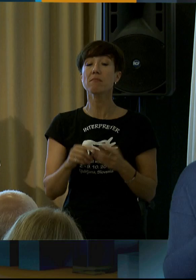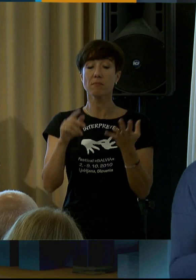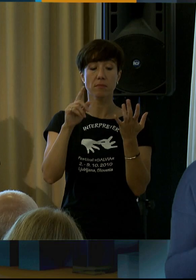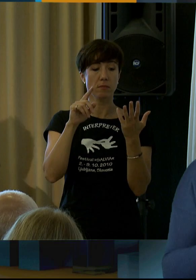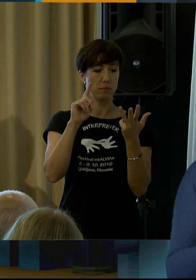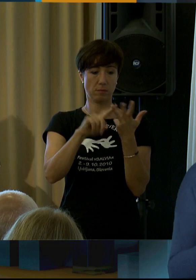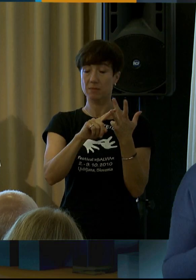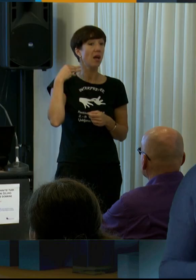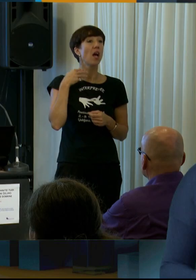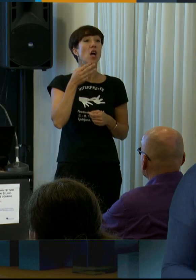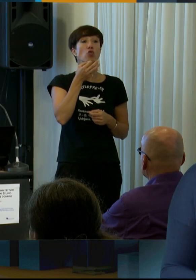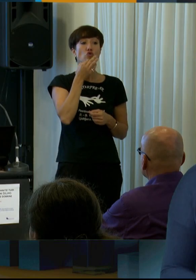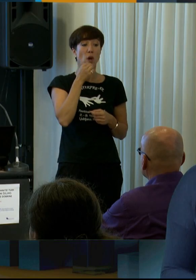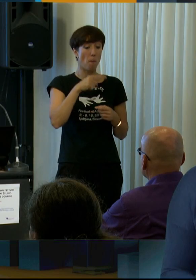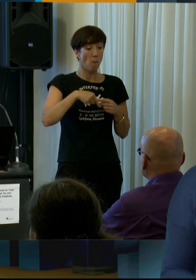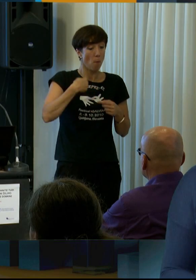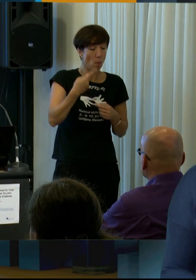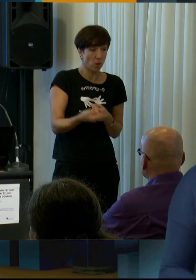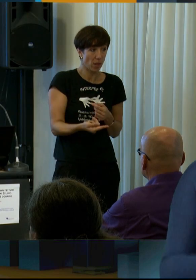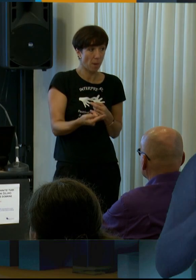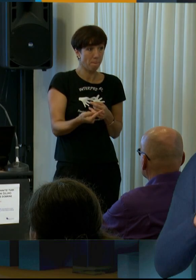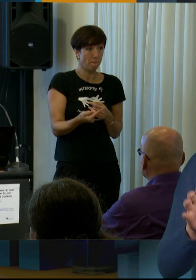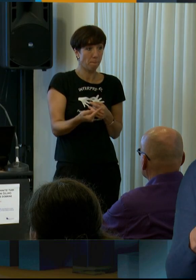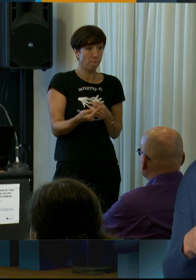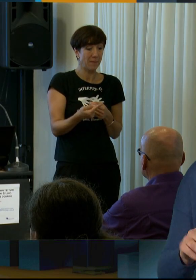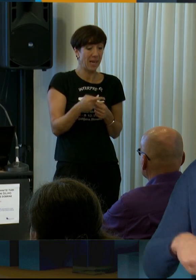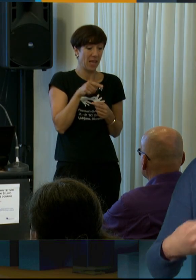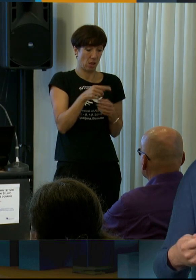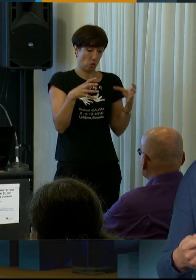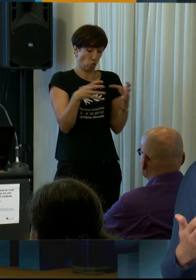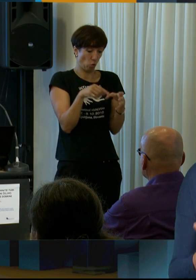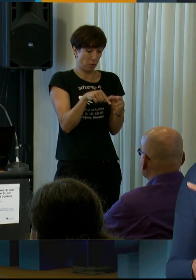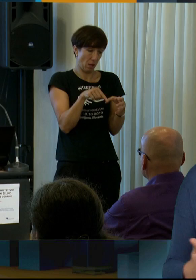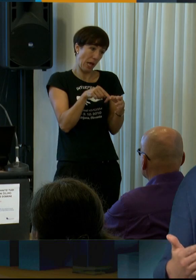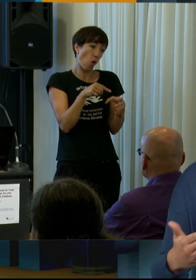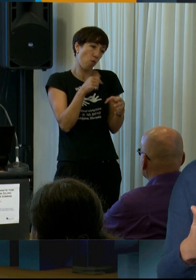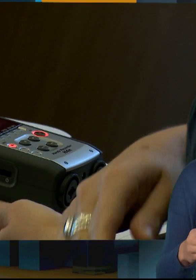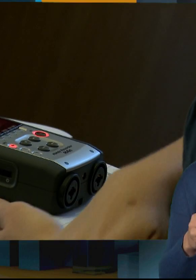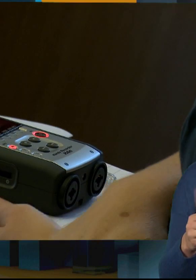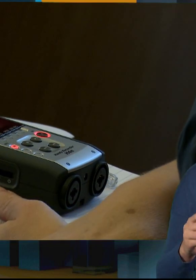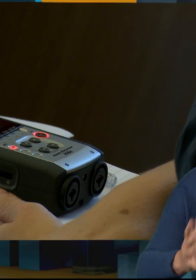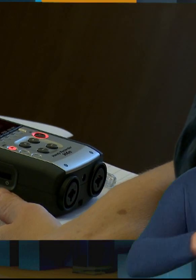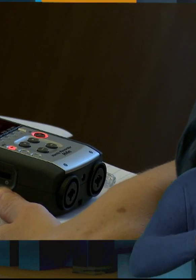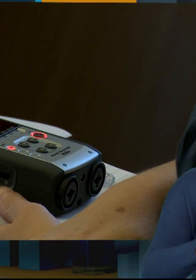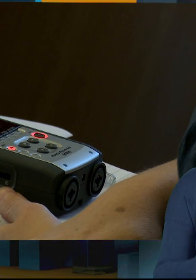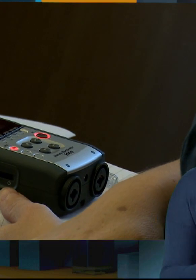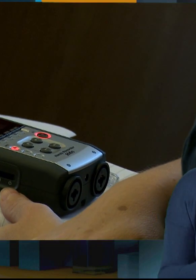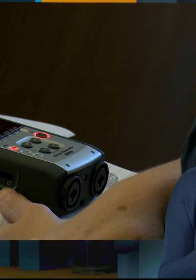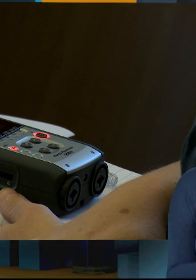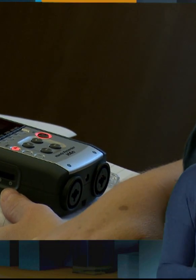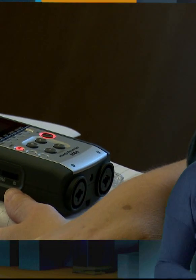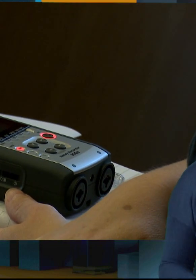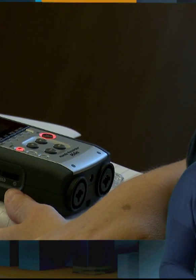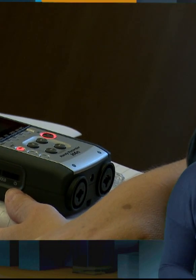za sankcioniranje RTV Slovenija v delu, ki se nanaša na dostopnost vsebin v slovenskem znakovnem jeziku za